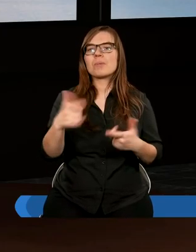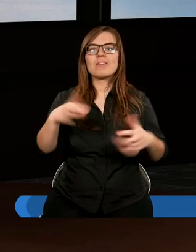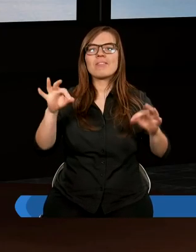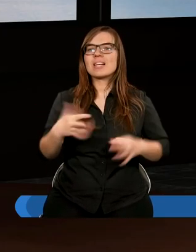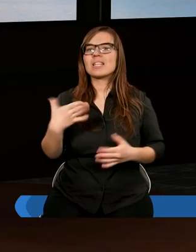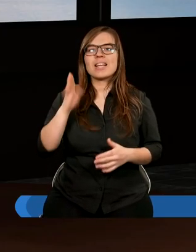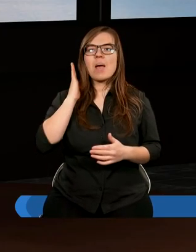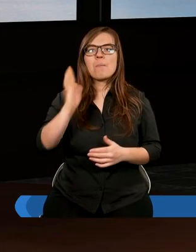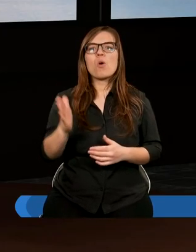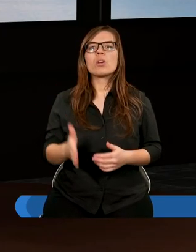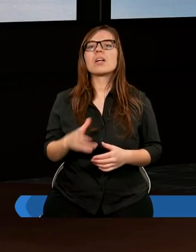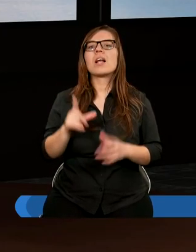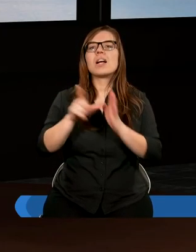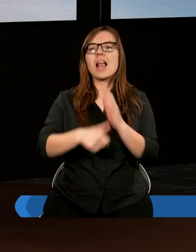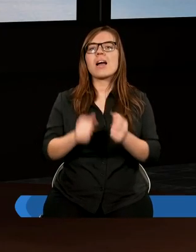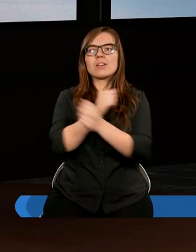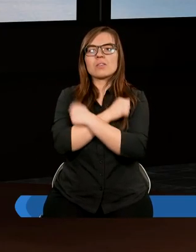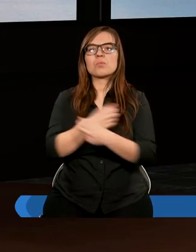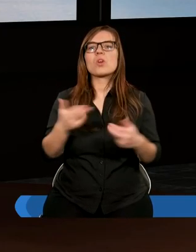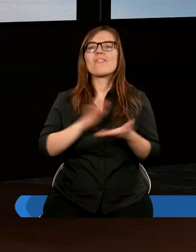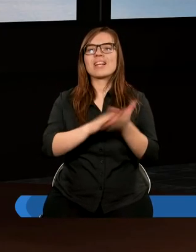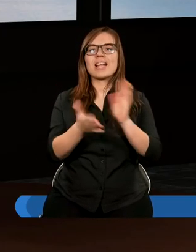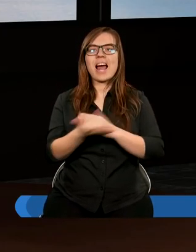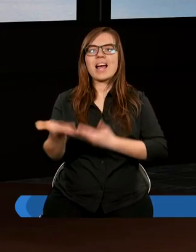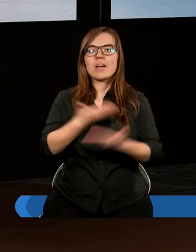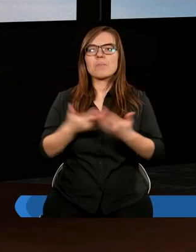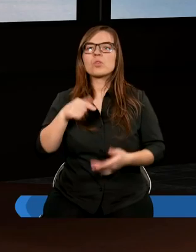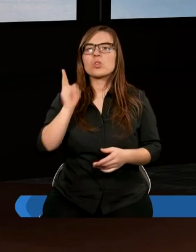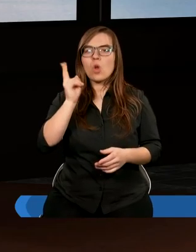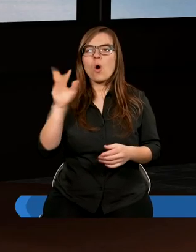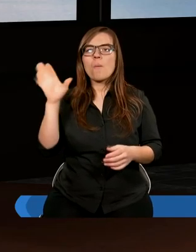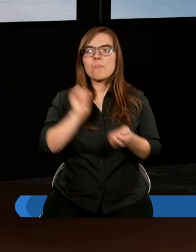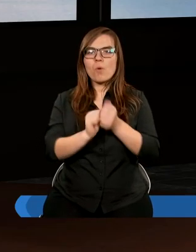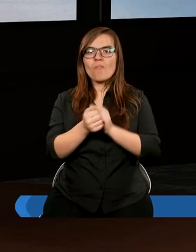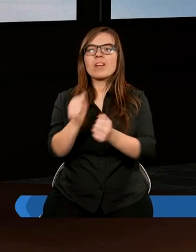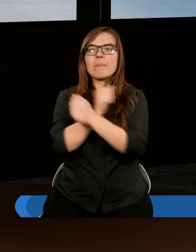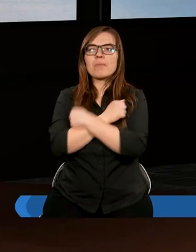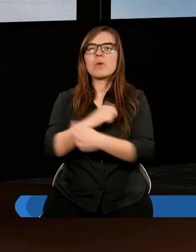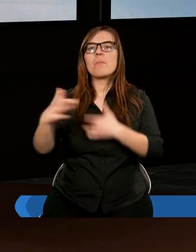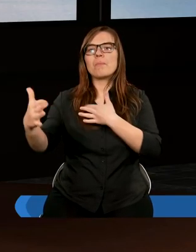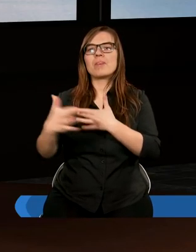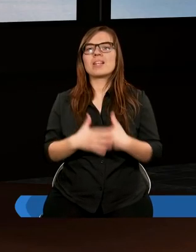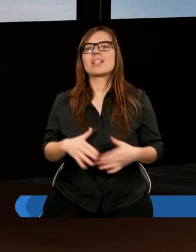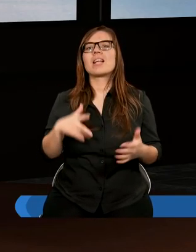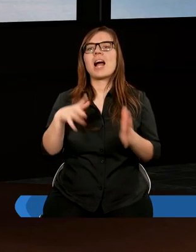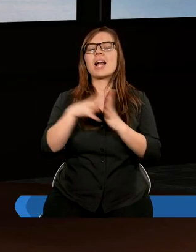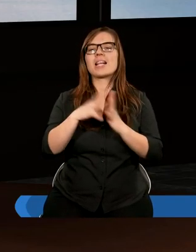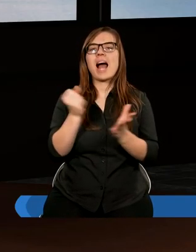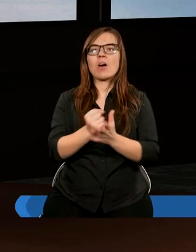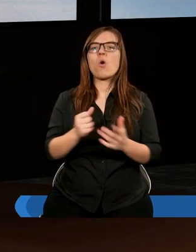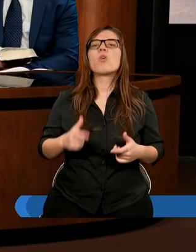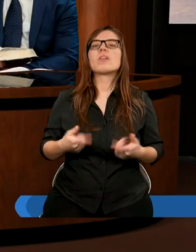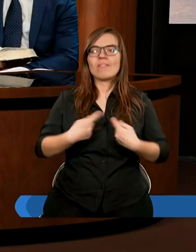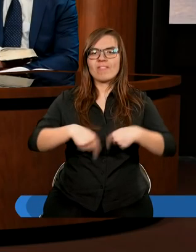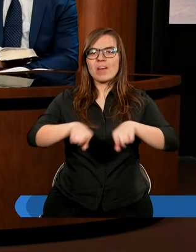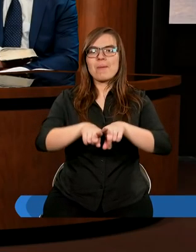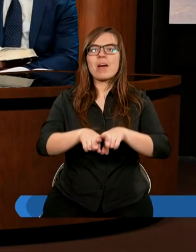winni nie bądźcie, prócz miłości wzajemnej. Kto bowiem miłuje bliźniego, zakon wypełni.